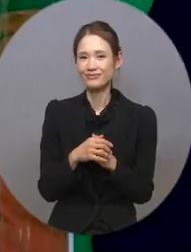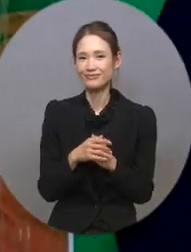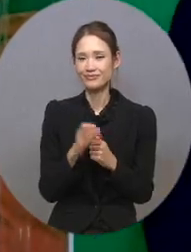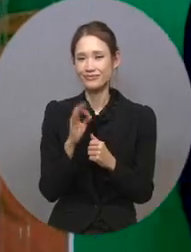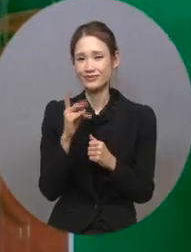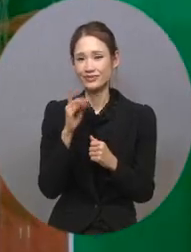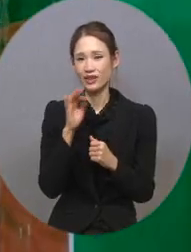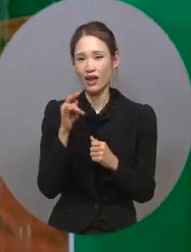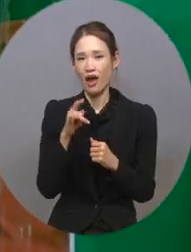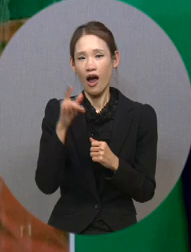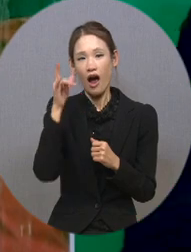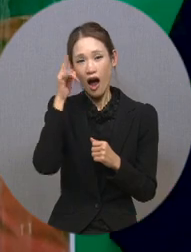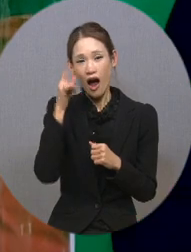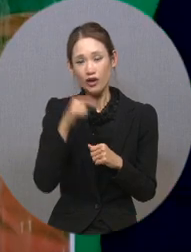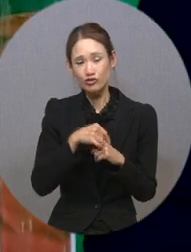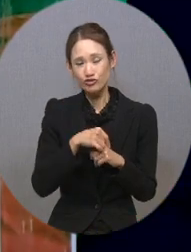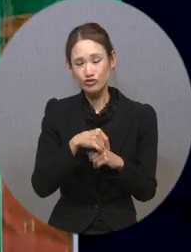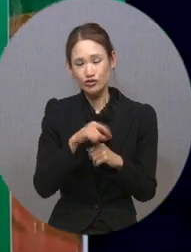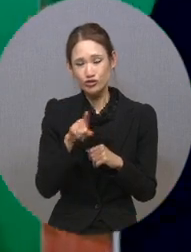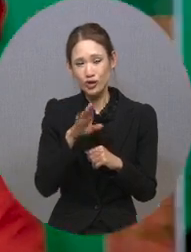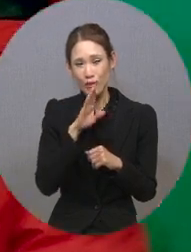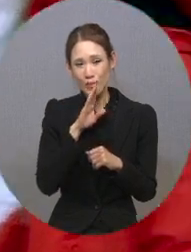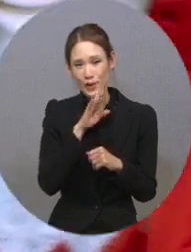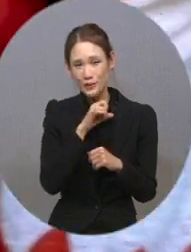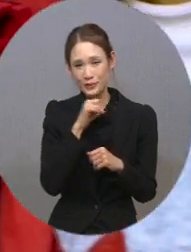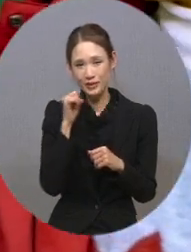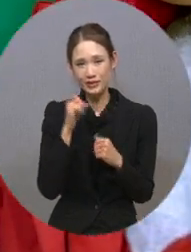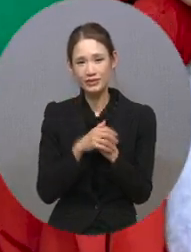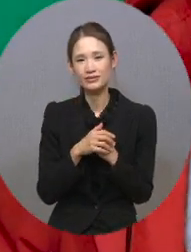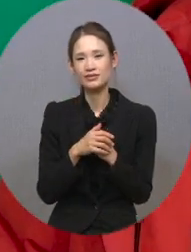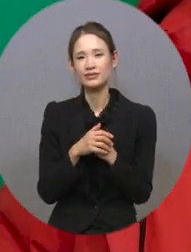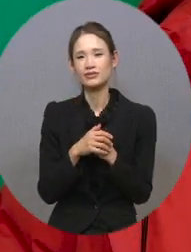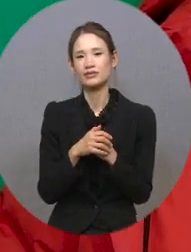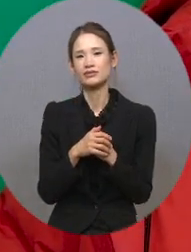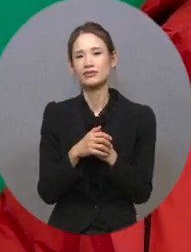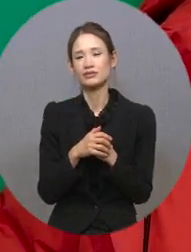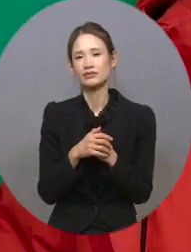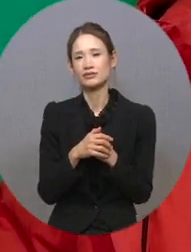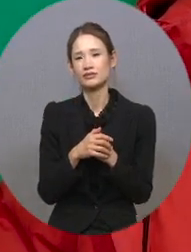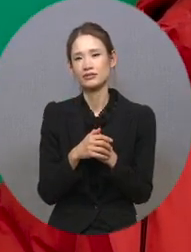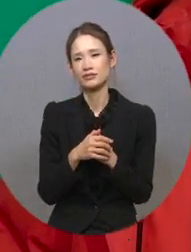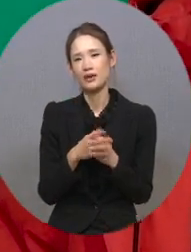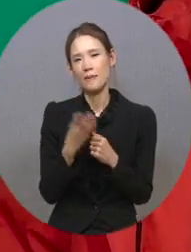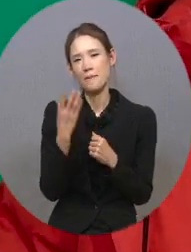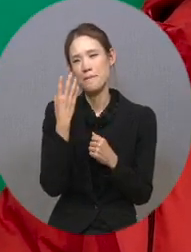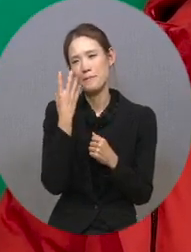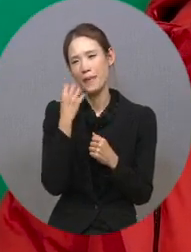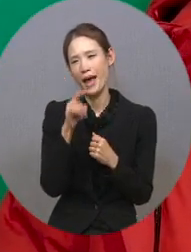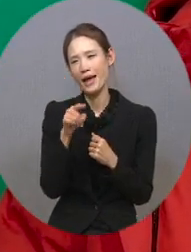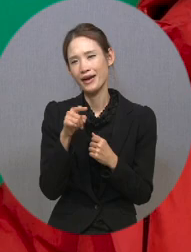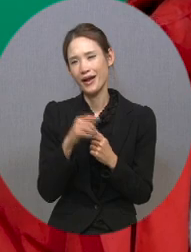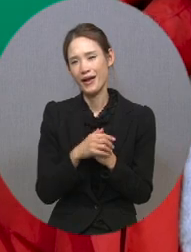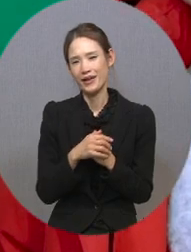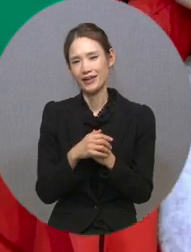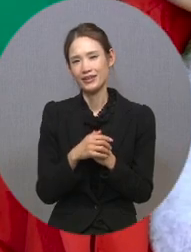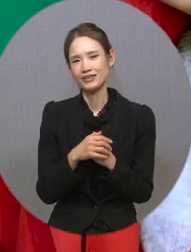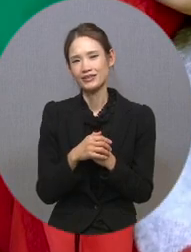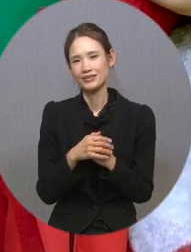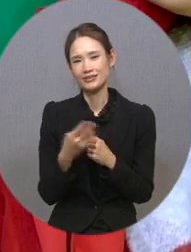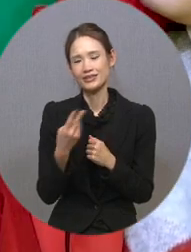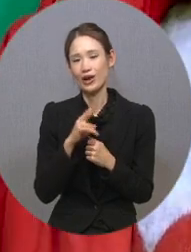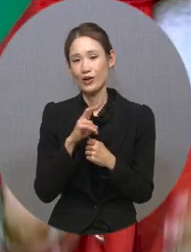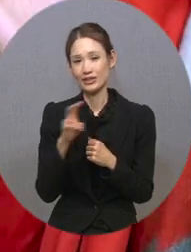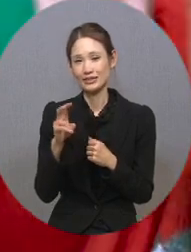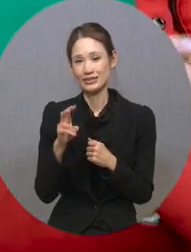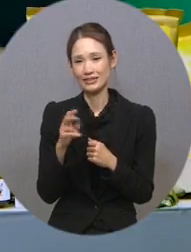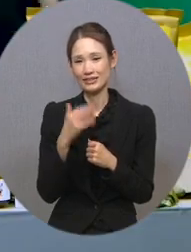영암 한우가 이렇게 맛있는 거예요? 아 그래요. 이게 지금 이제 영암 한우는 네. 매력 한우 요거 2020년